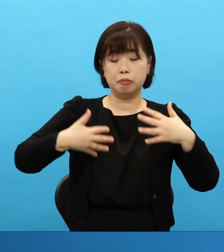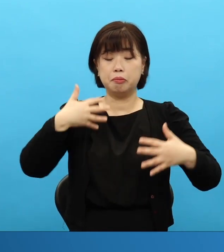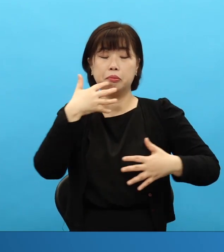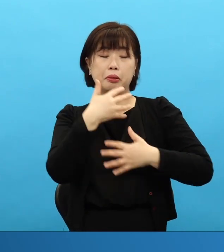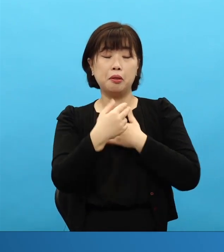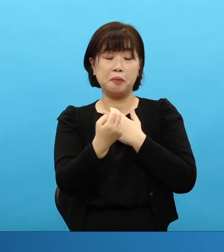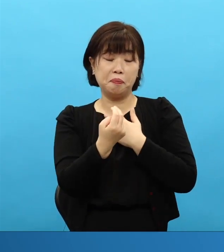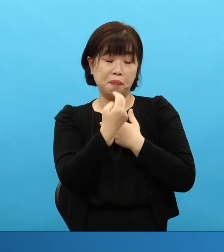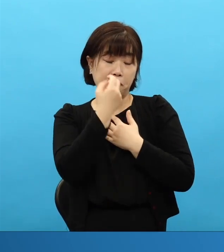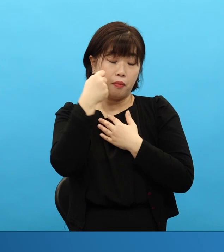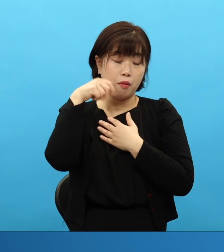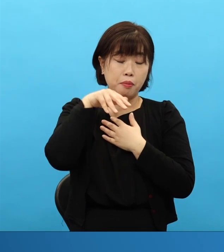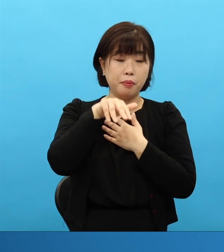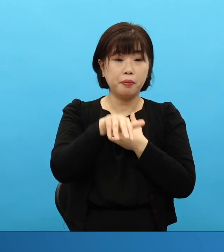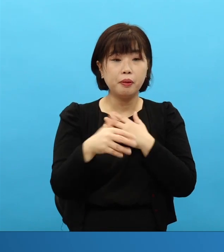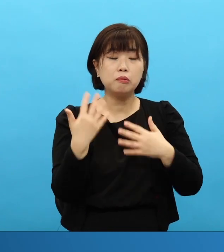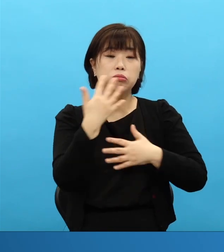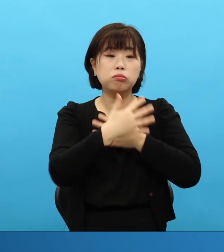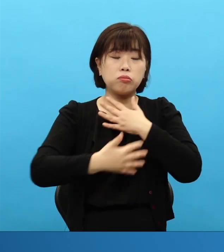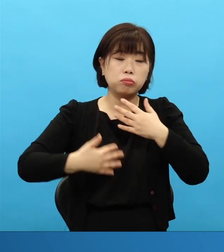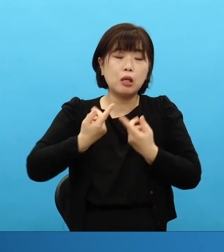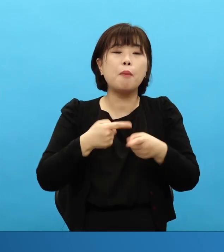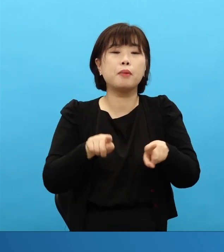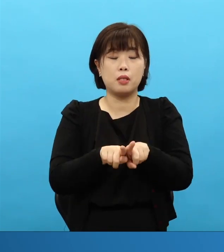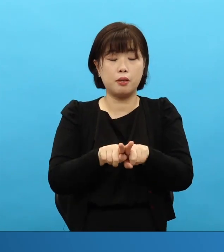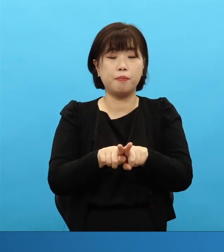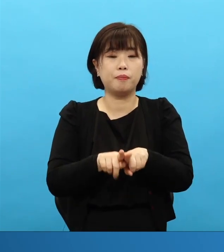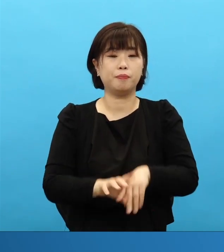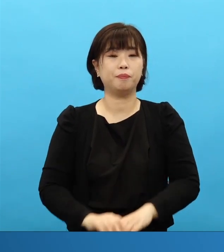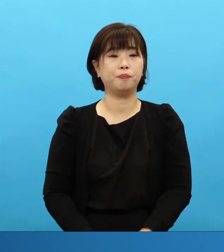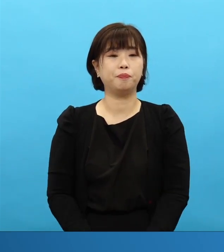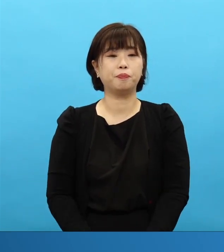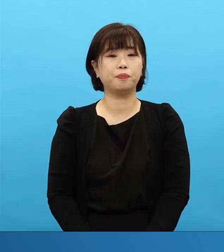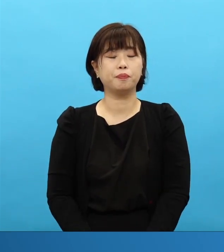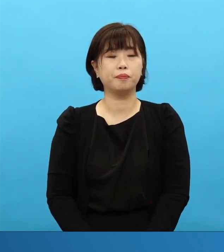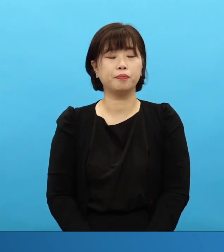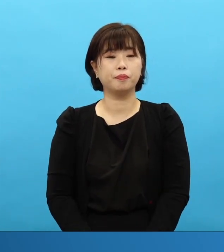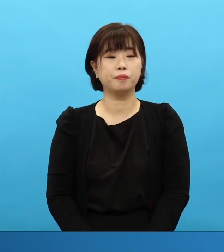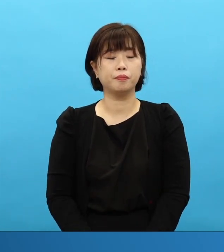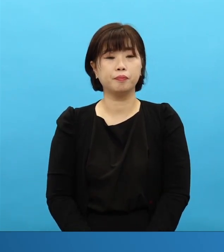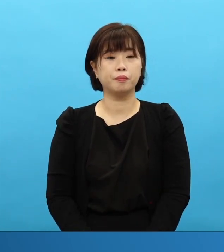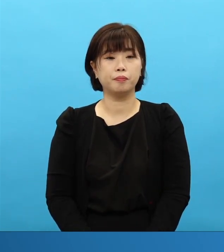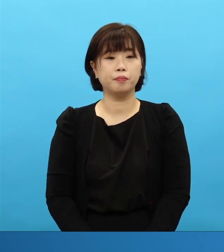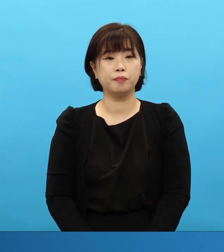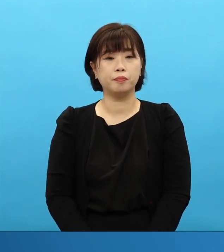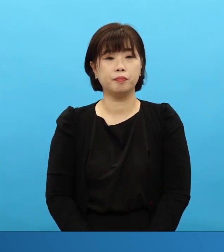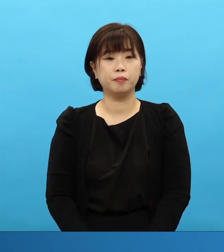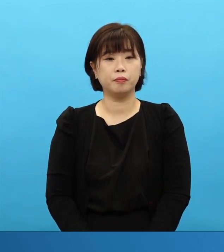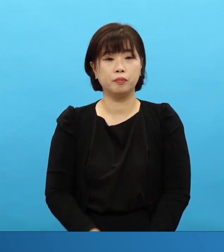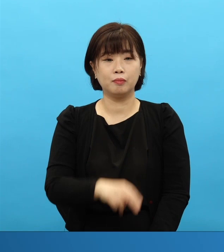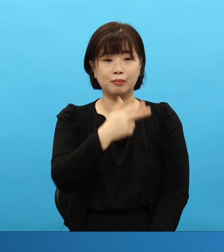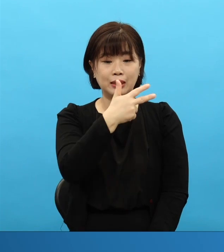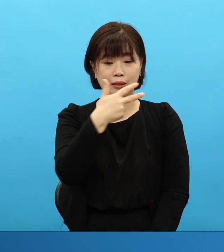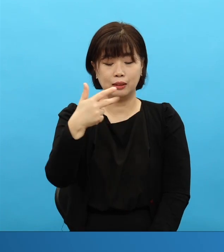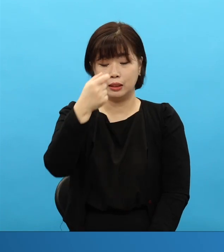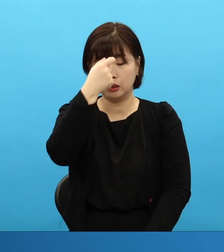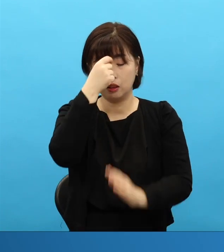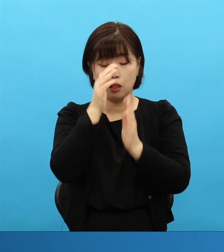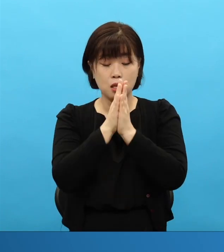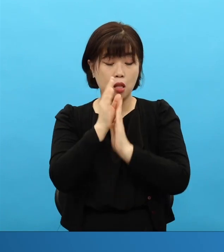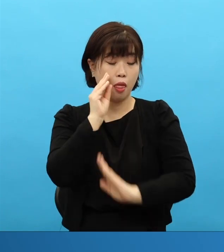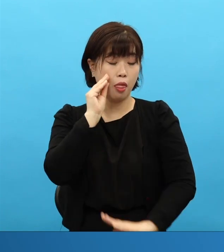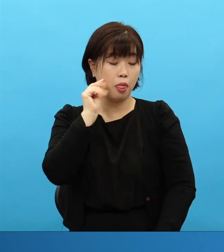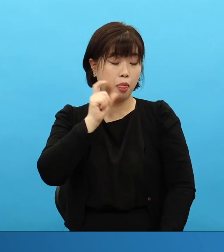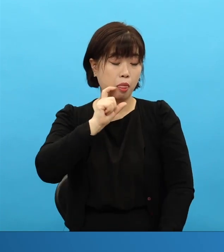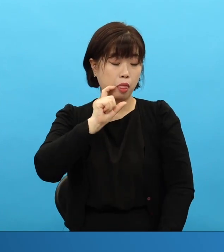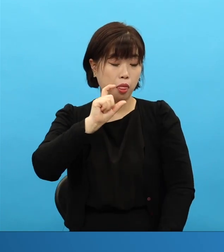you need to restore your health as well. So continue to 그냥 do deep 하세요. breathing. Just do it. 계속 하고 있으면 이게 어마어마한 절대망대가 되는 거예요. If you continue to do this, it